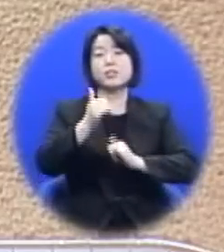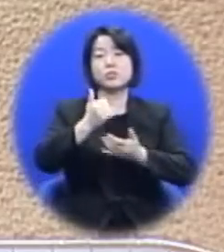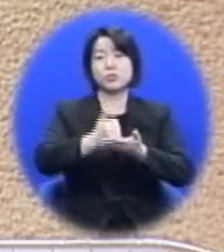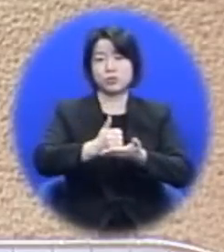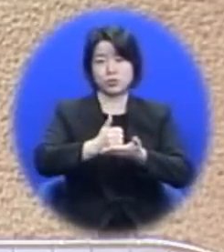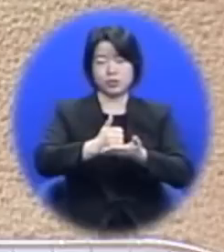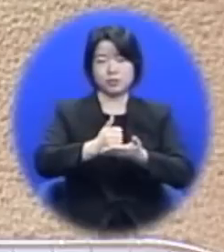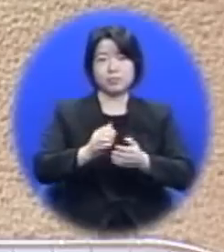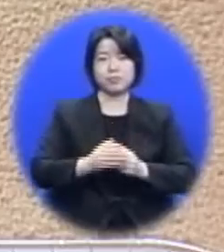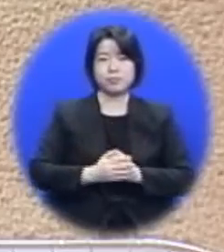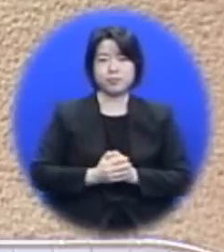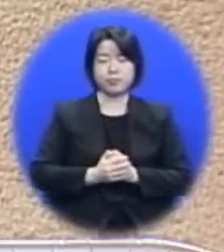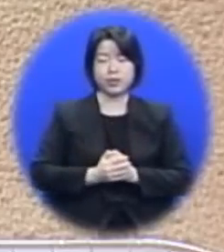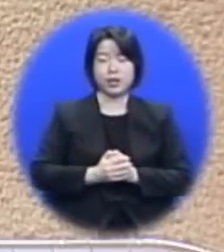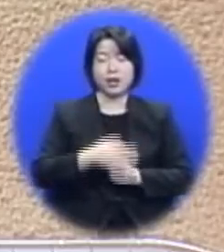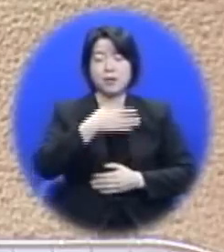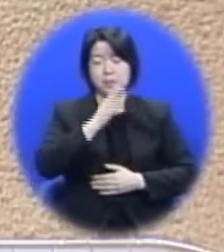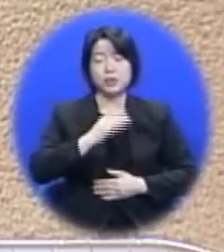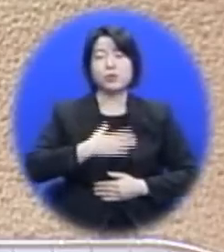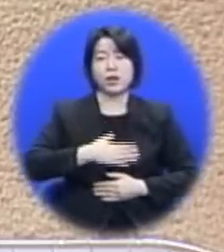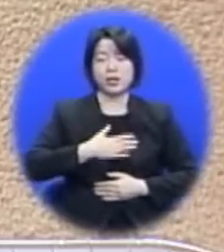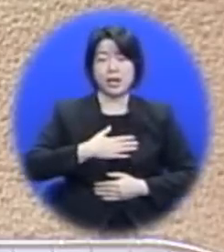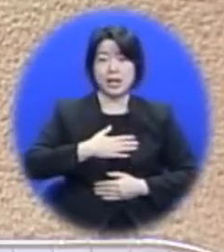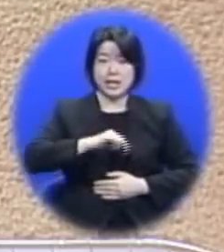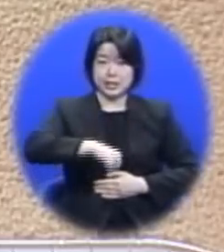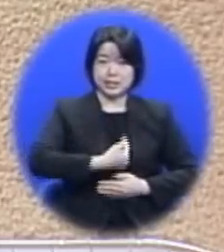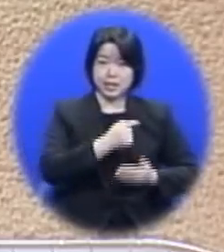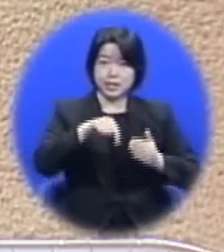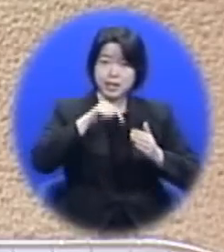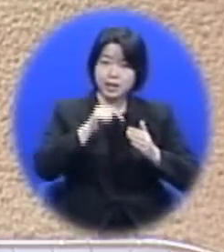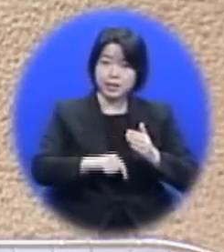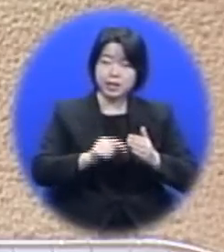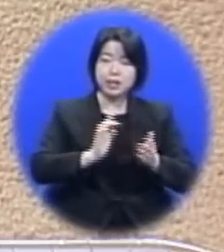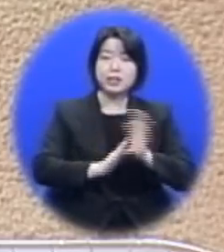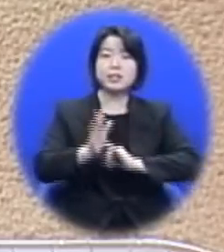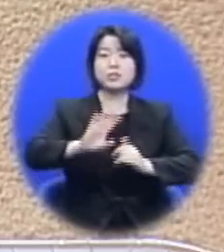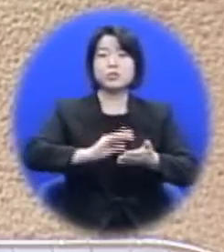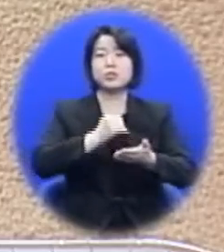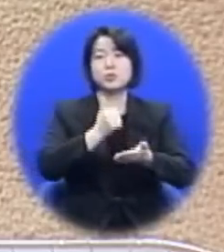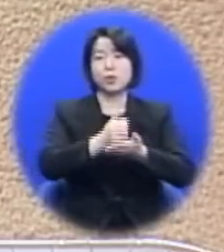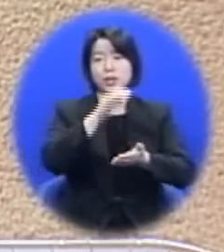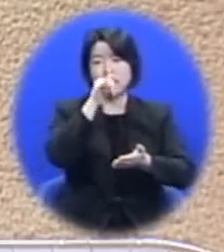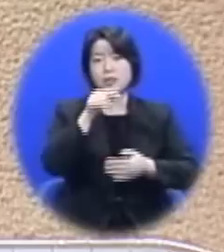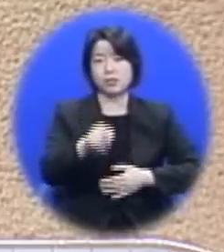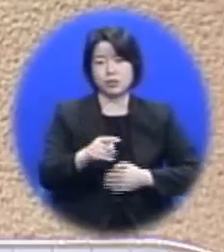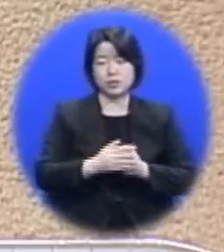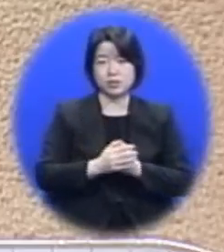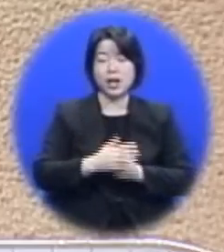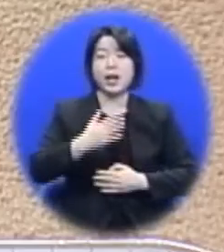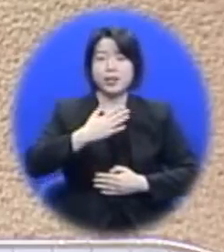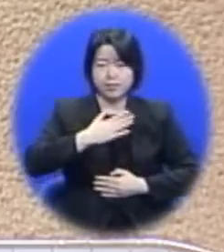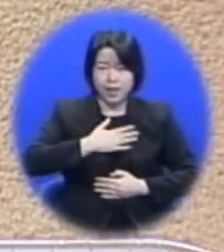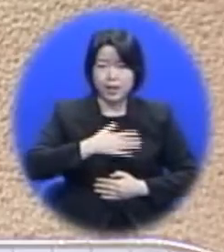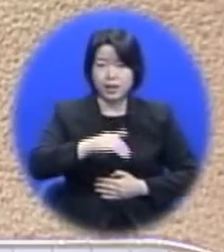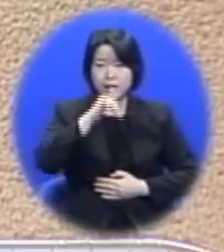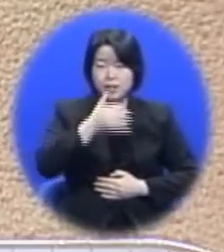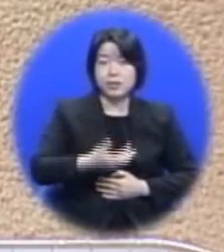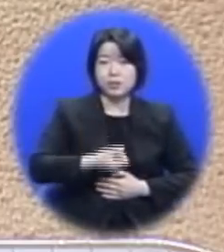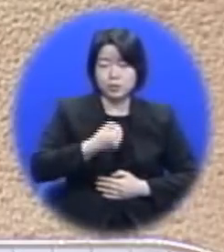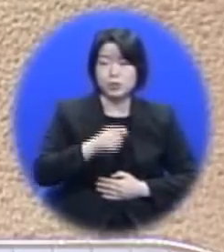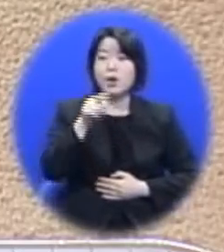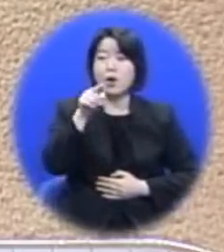그리스도였어요. 베드로는 알았어요. 자기 안에 예수 그리스도가 계시다. 그래서 내게 있는 것으로 내게